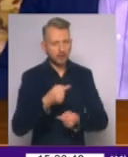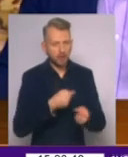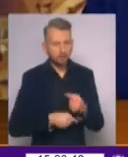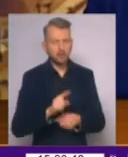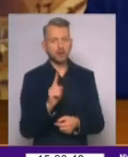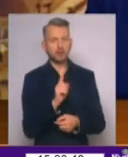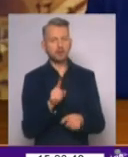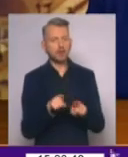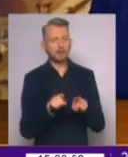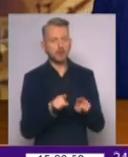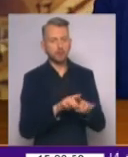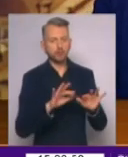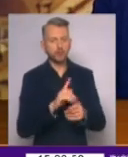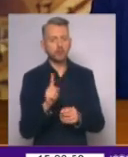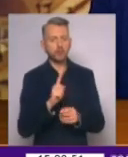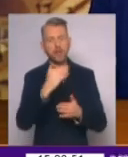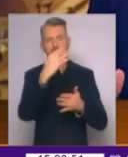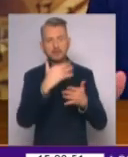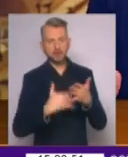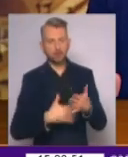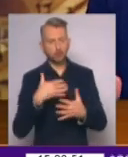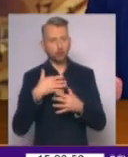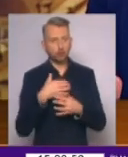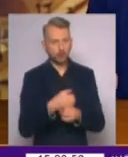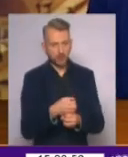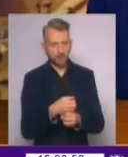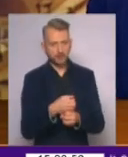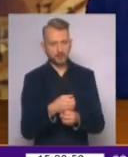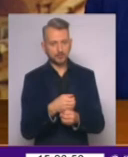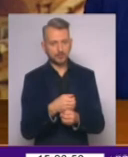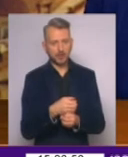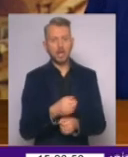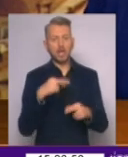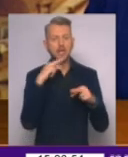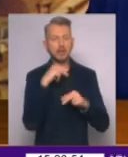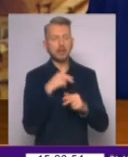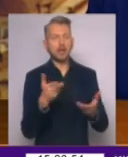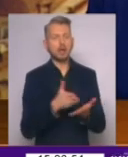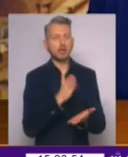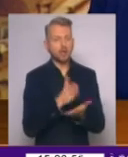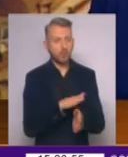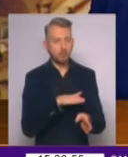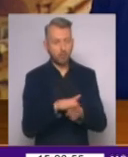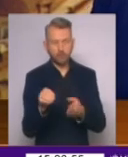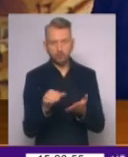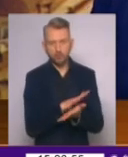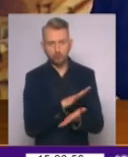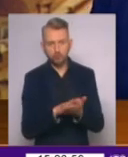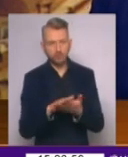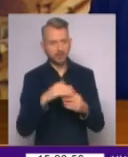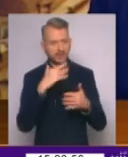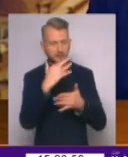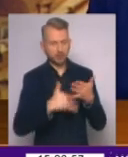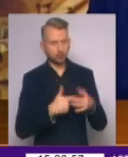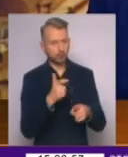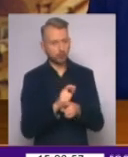Та сама історія, що список скоротили, ліки, які є повністю безкоштовний, список дуже